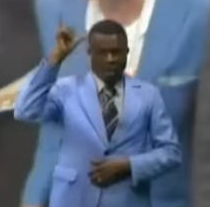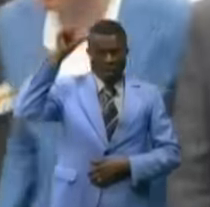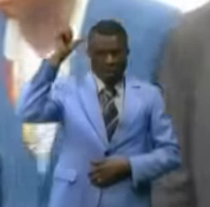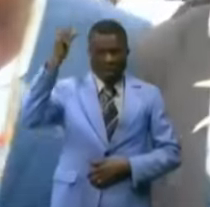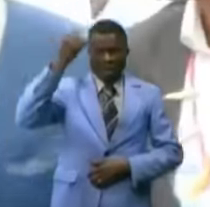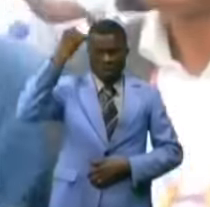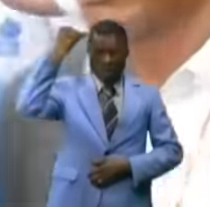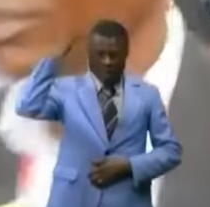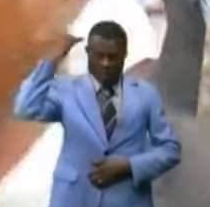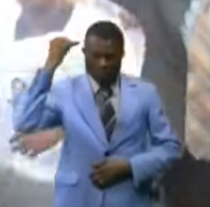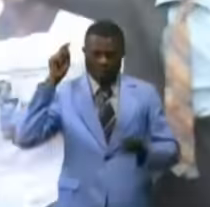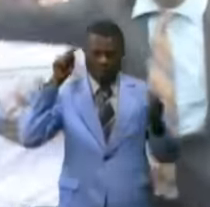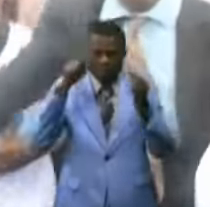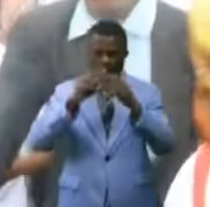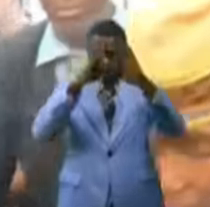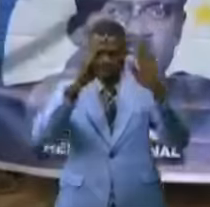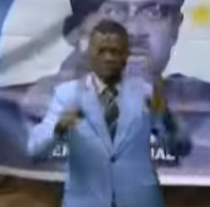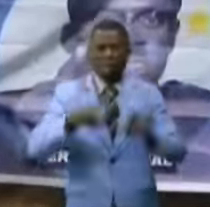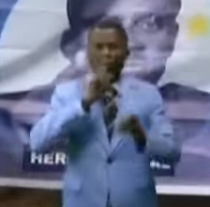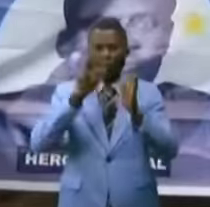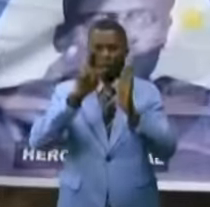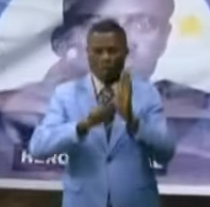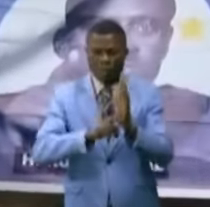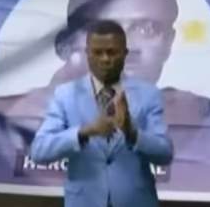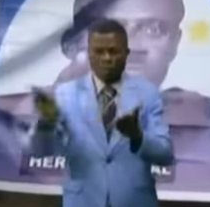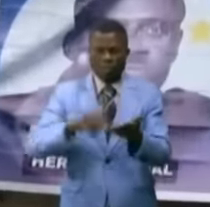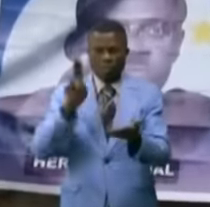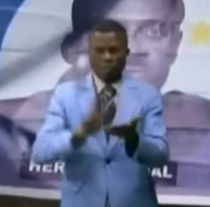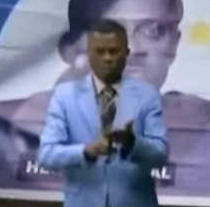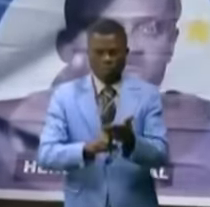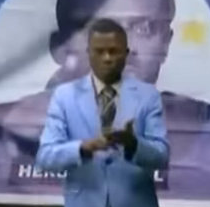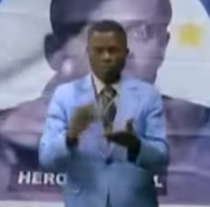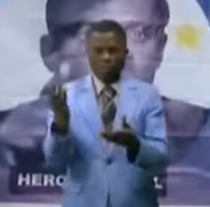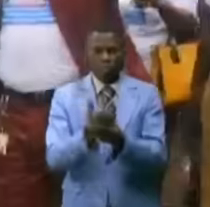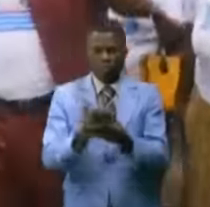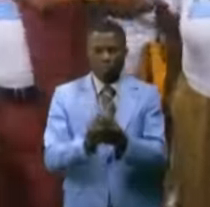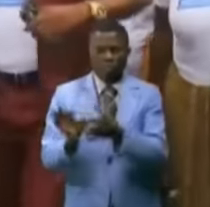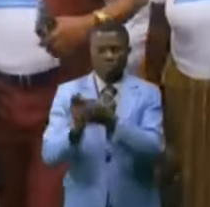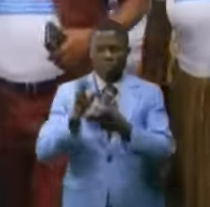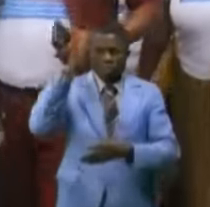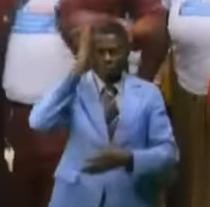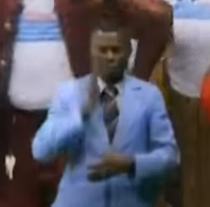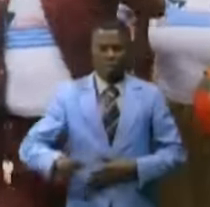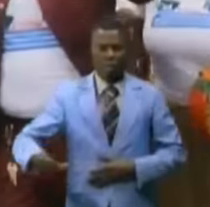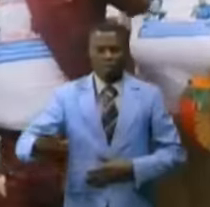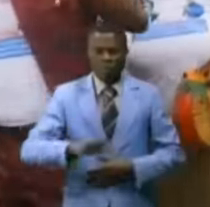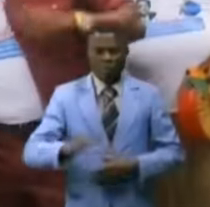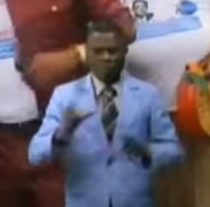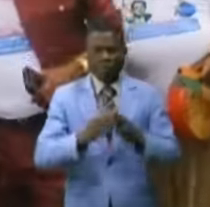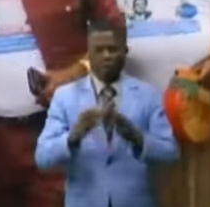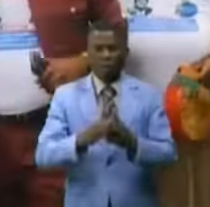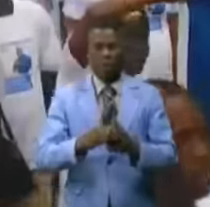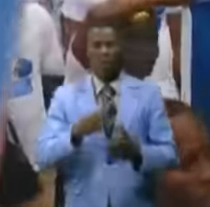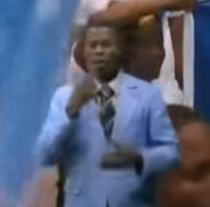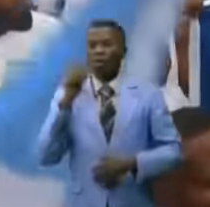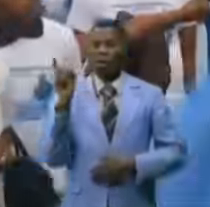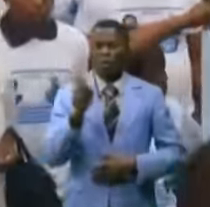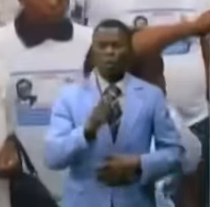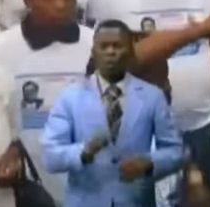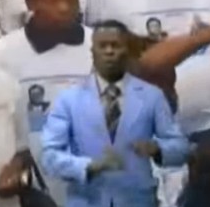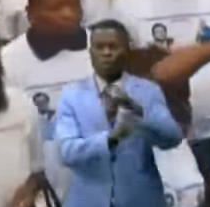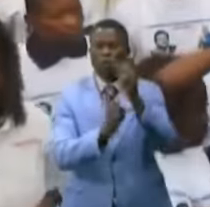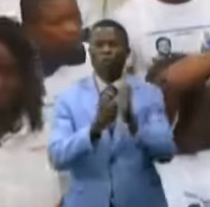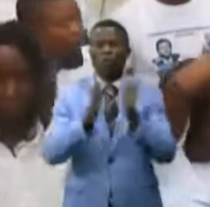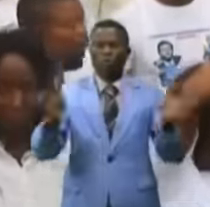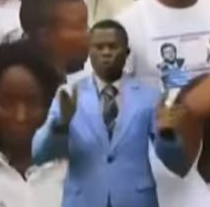juin, direction Maison du Parlement pour la signature de la charte de l'Union sacrée de la Nation avec un mot d'ordre, soutien